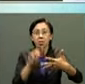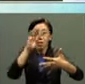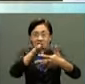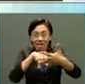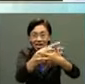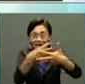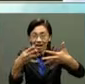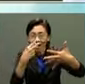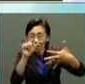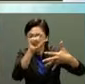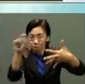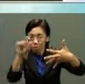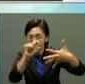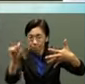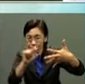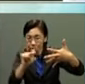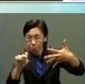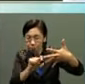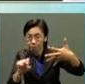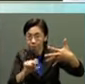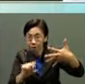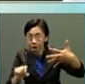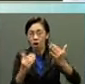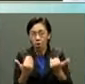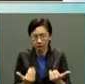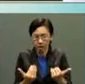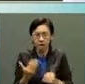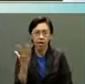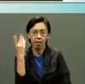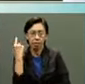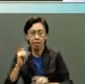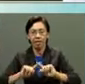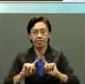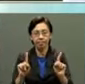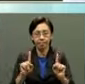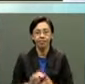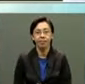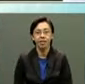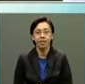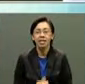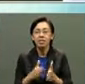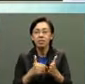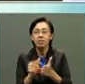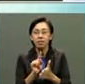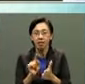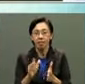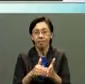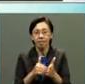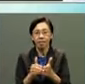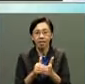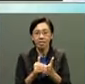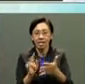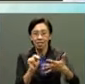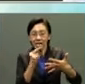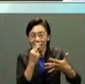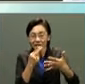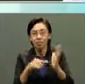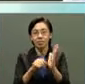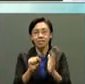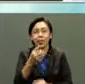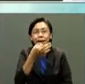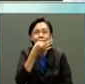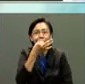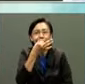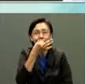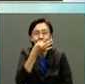อนวันนี้มีความแตกต่างจากเมื่อวานนี้อยู่เพียงที่สีน้ำเงินตัวเลขก็คือสมุทรสาครนะ